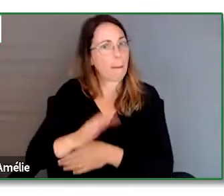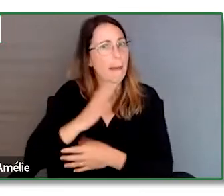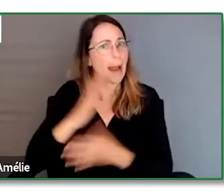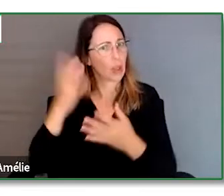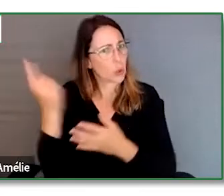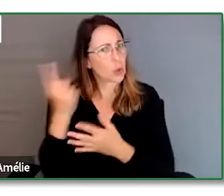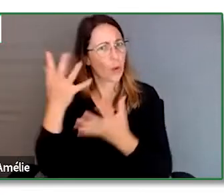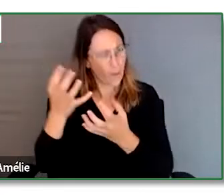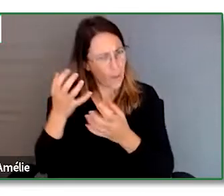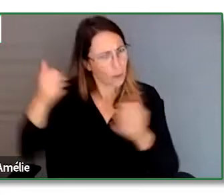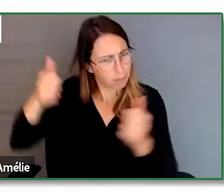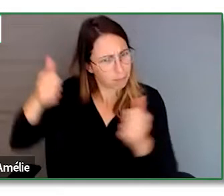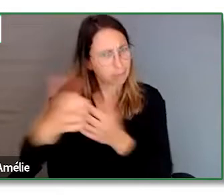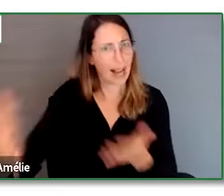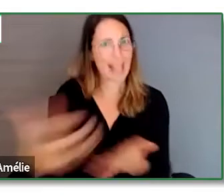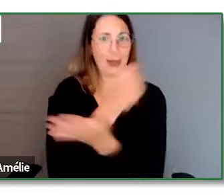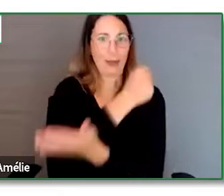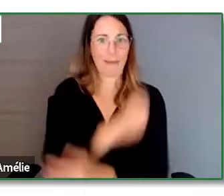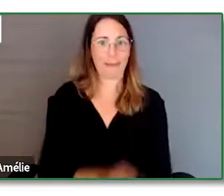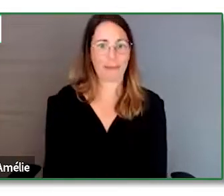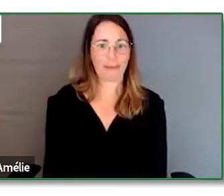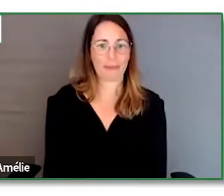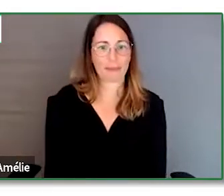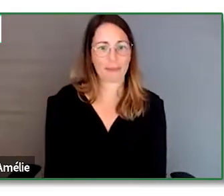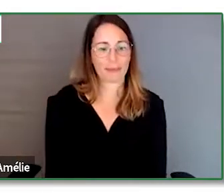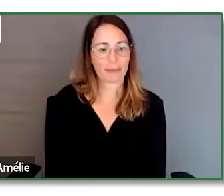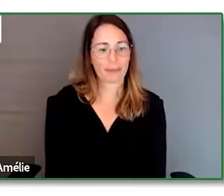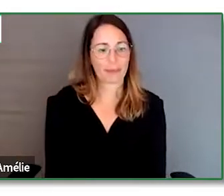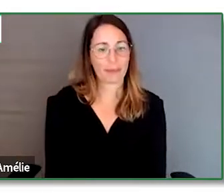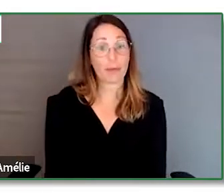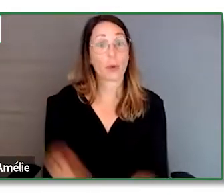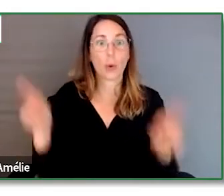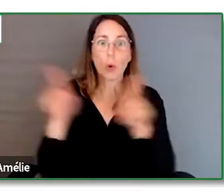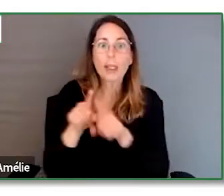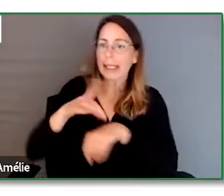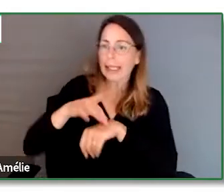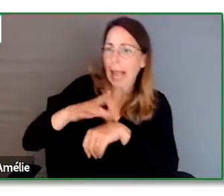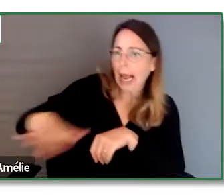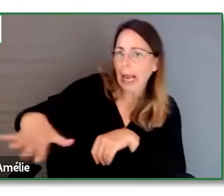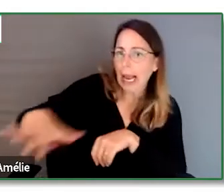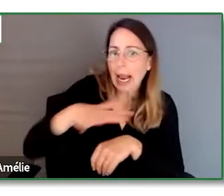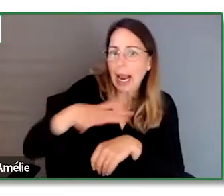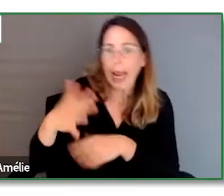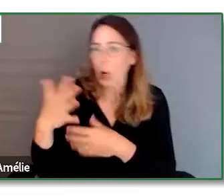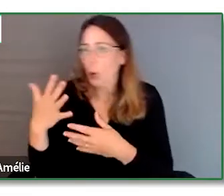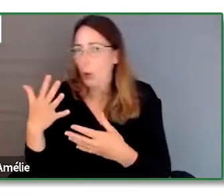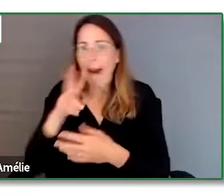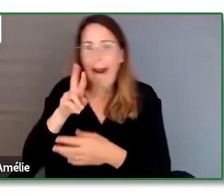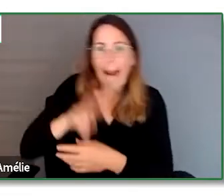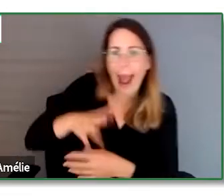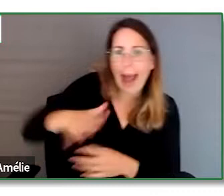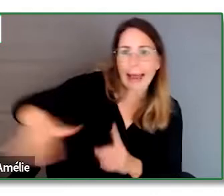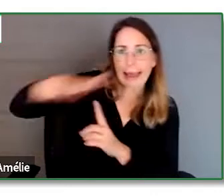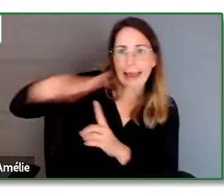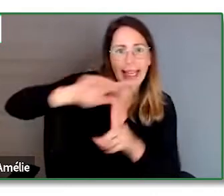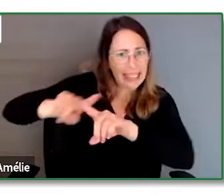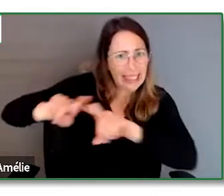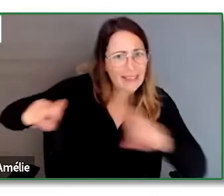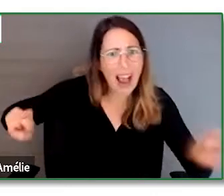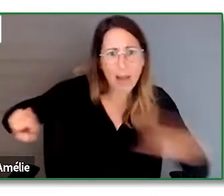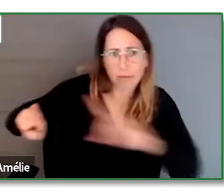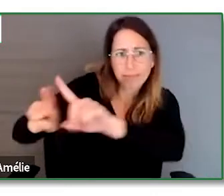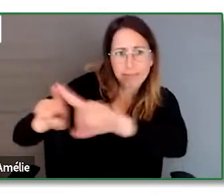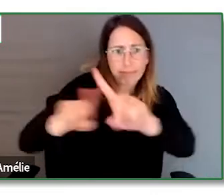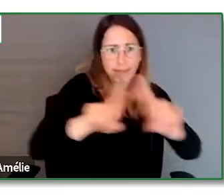Et il faut faire face aux réalités du terrain et diverses et des réalités tellement différentes d'un océan à l'autre. Donc, le point